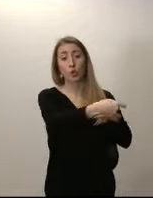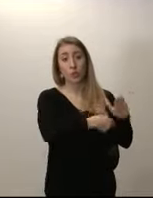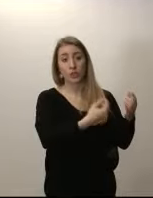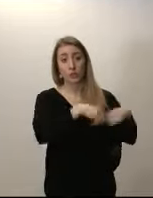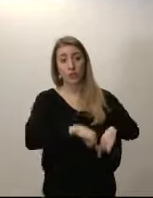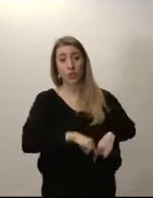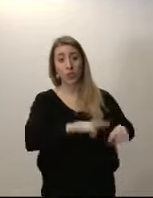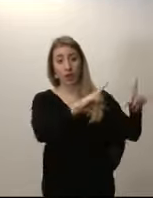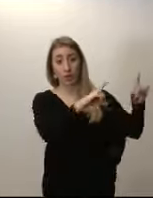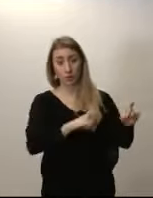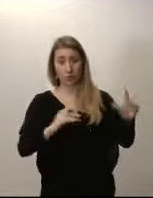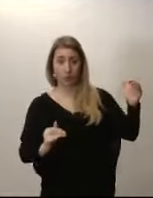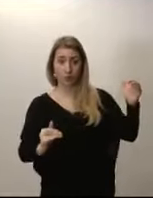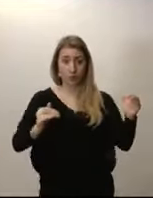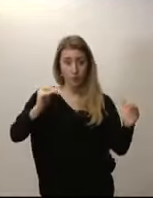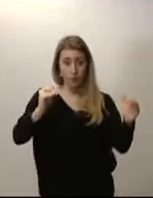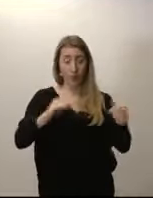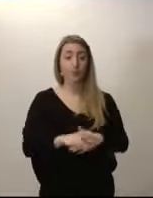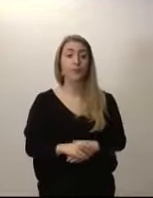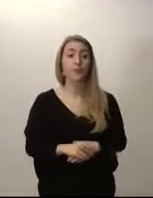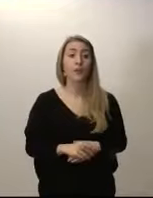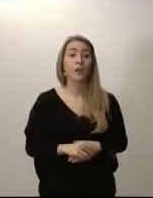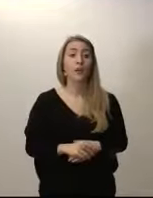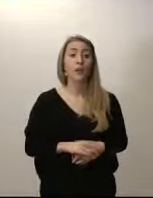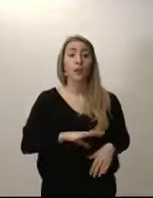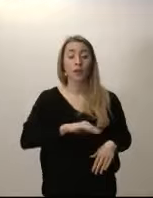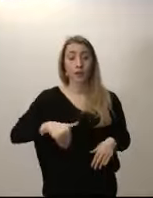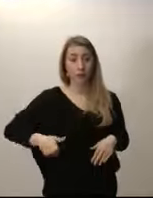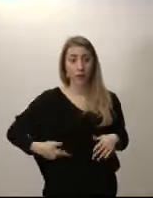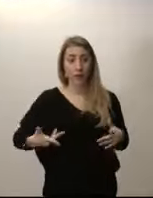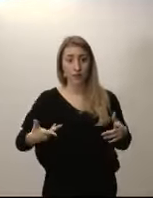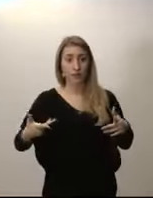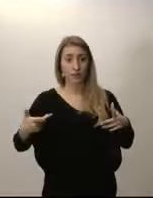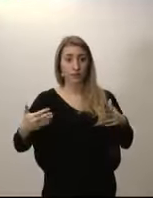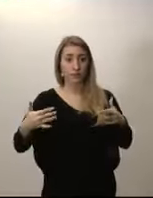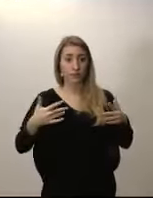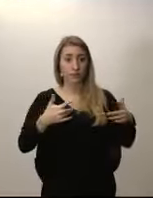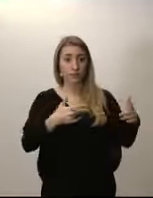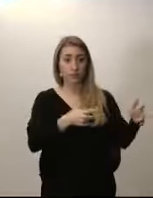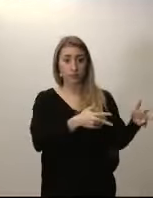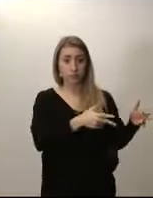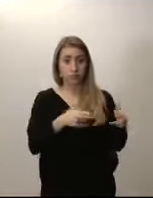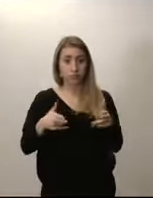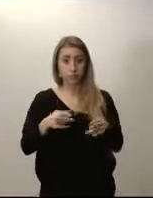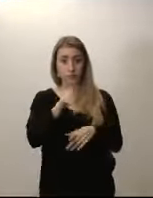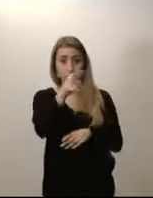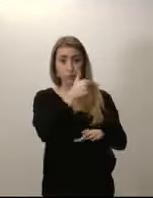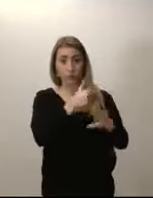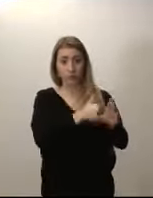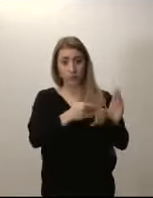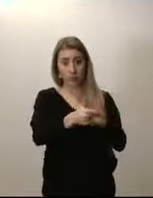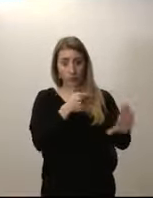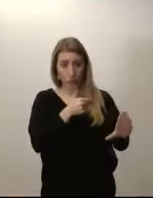l'État. Et enfin, les cessions qui se sont élevées à près de 2 millions d'euros, contre